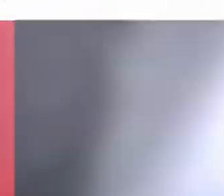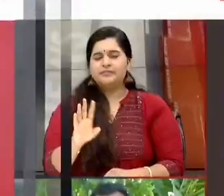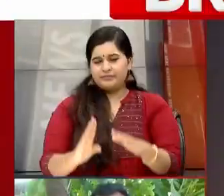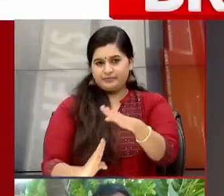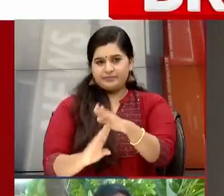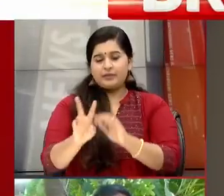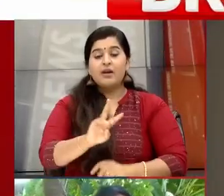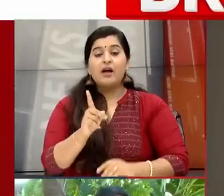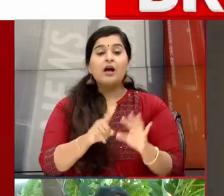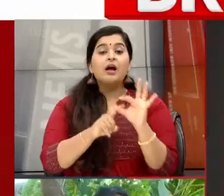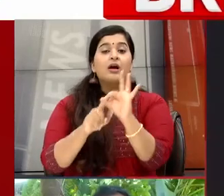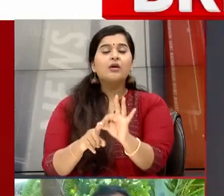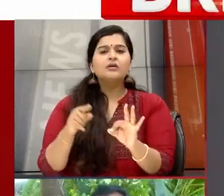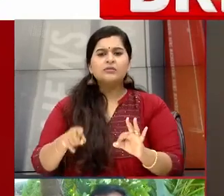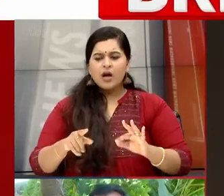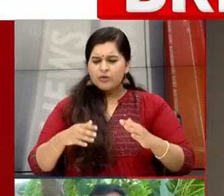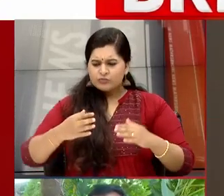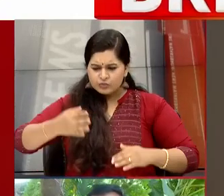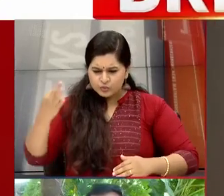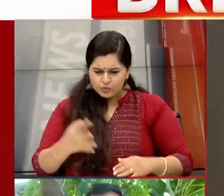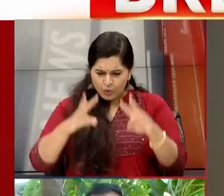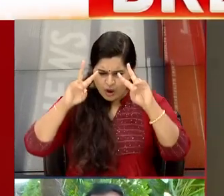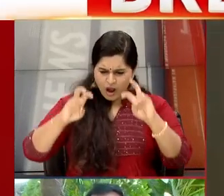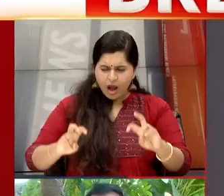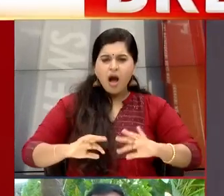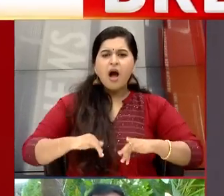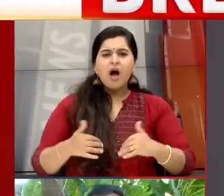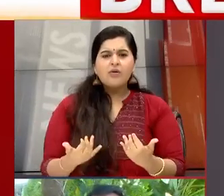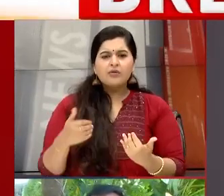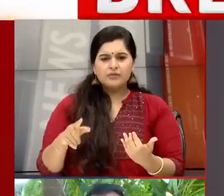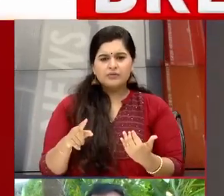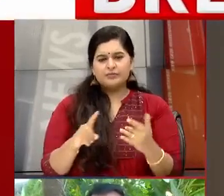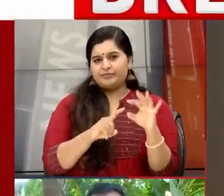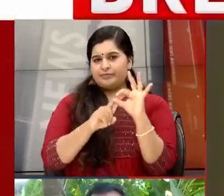പുതിയ തലത്തിലുള്ള അന്വേഷണം പ്രഖ്യാപിക്കുമോ, ഇനി എങ്ങനെയായിരിക്കും ഈ സംഭവവുമായി ബന്ധപ്പെട്ടുള്ള അന്വേഷണം?